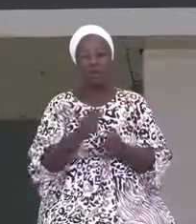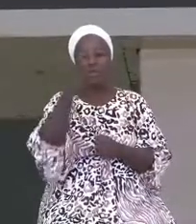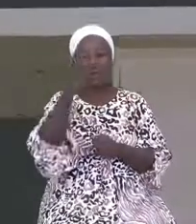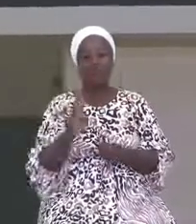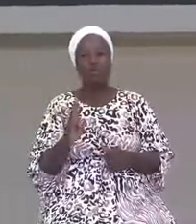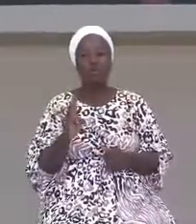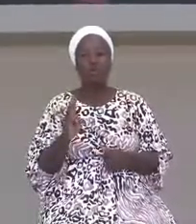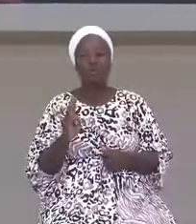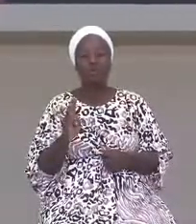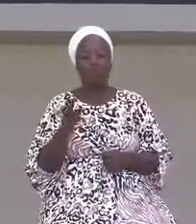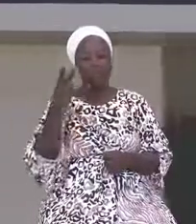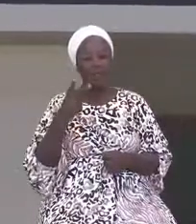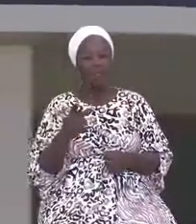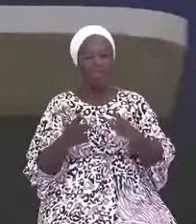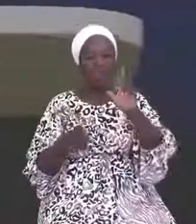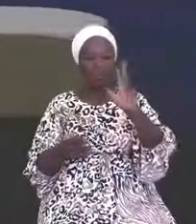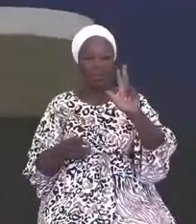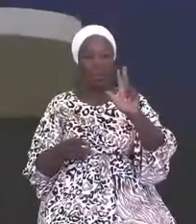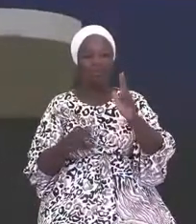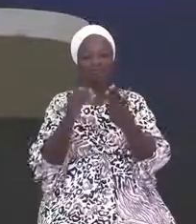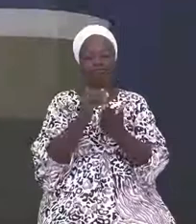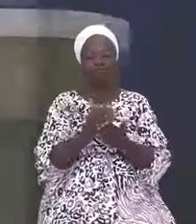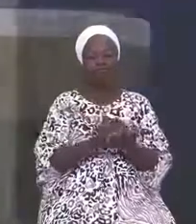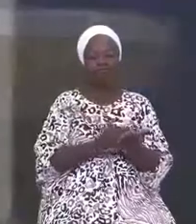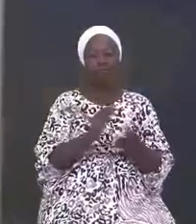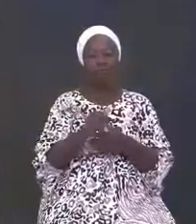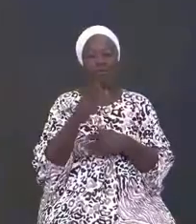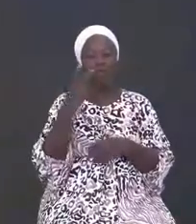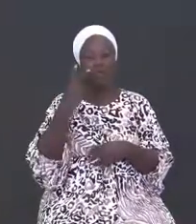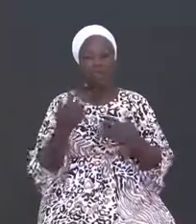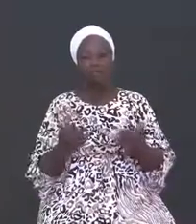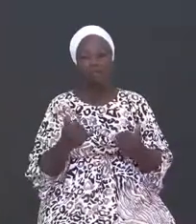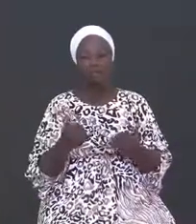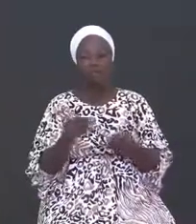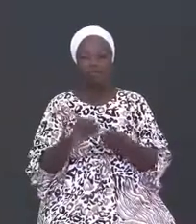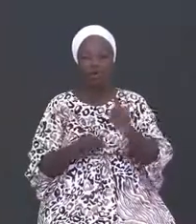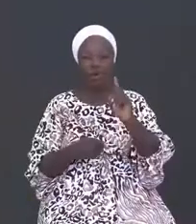Voyons trois sessions, trois éléments. Premièrement,